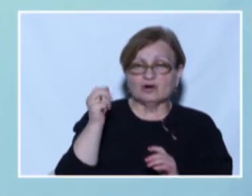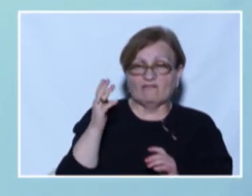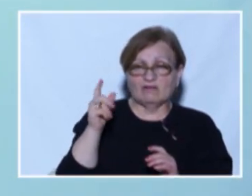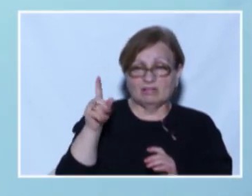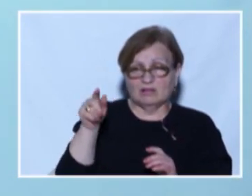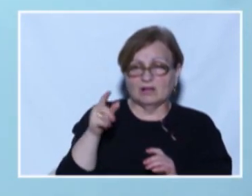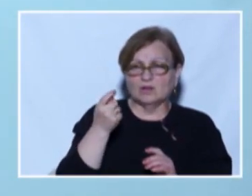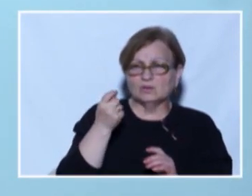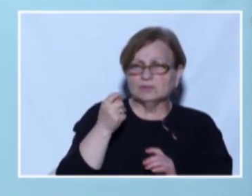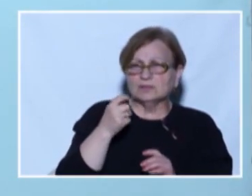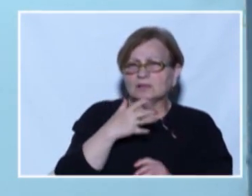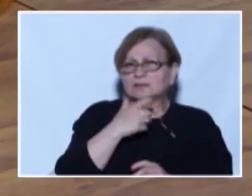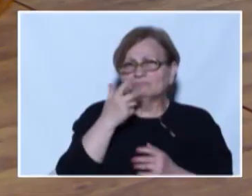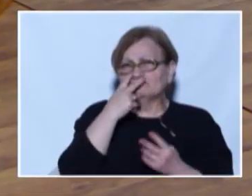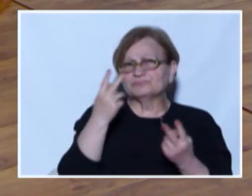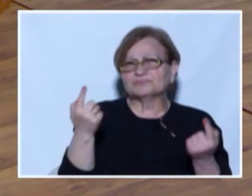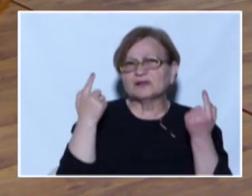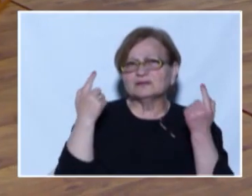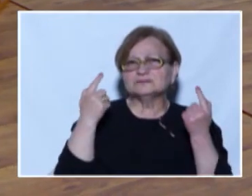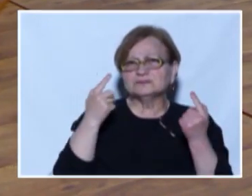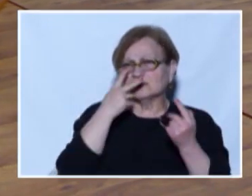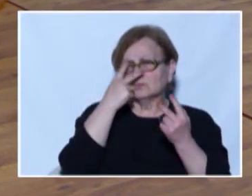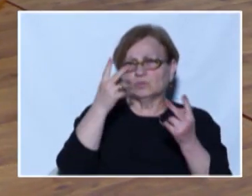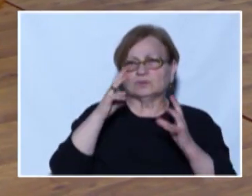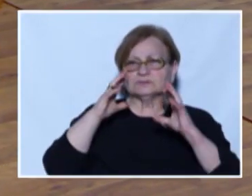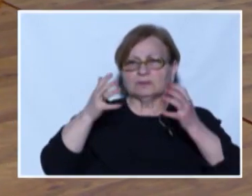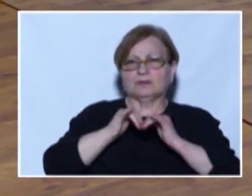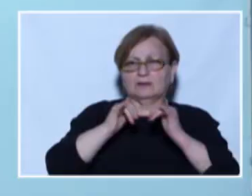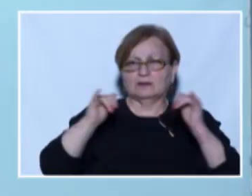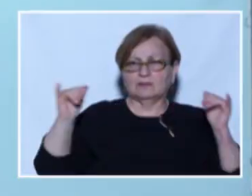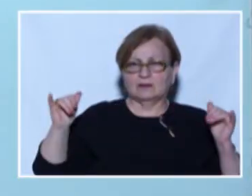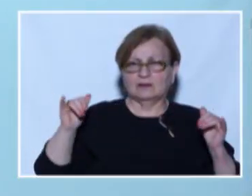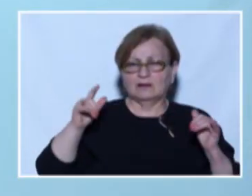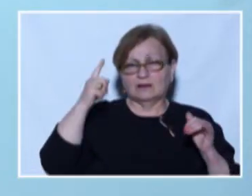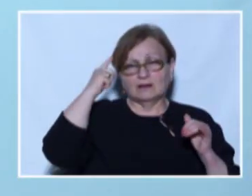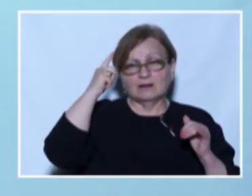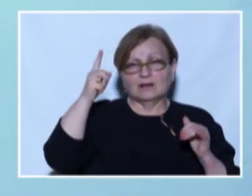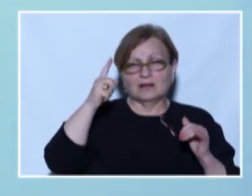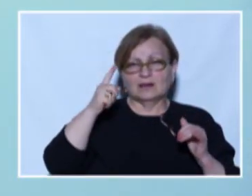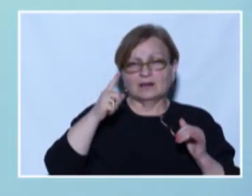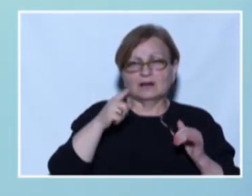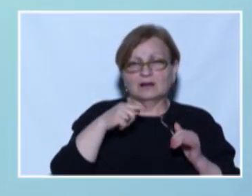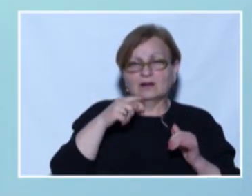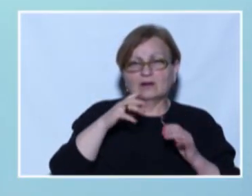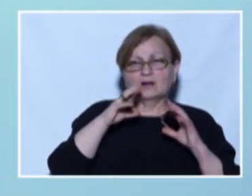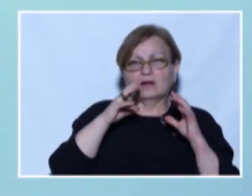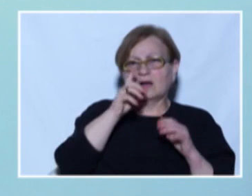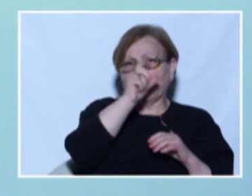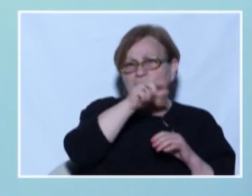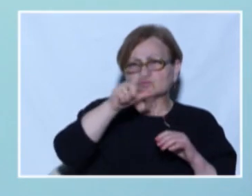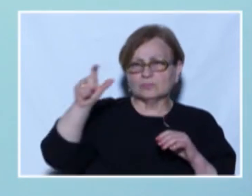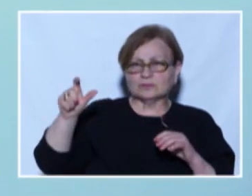აზრით უყურებს სამყაროს განვითარებას და მას კაცობრიობის პრობლემათაგან, აი